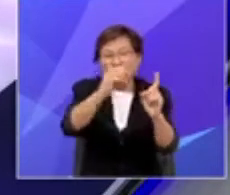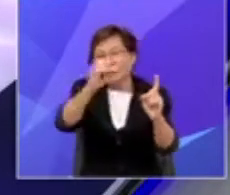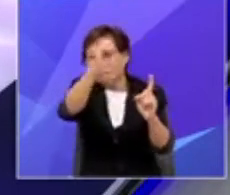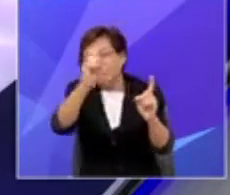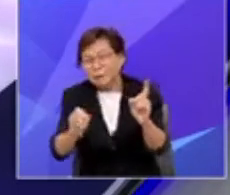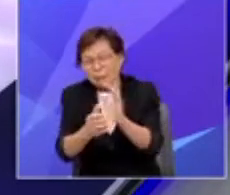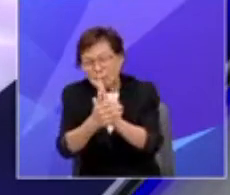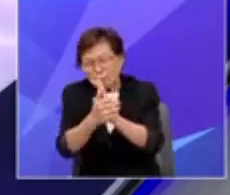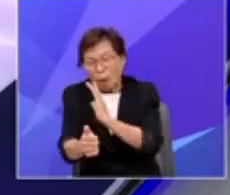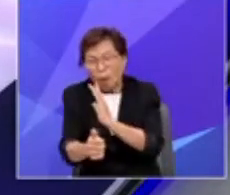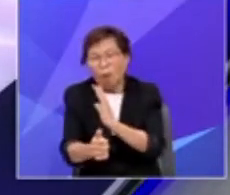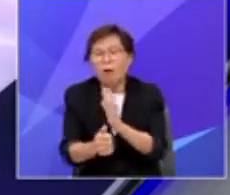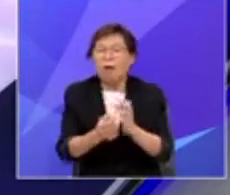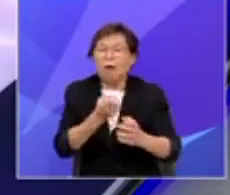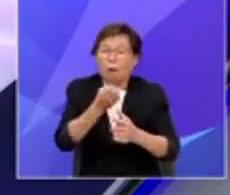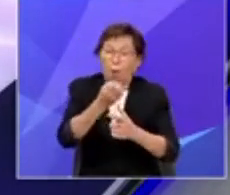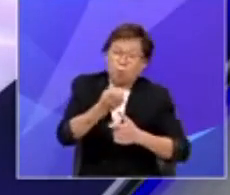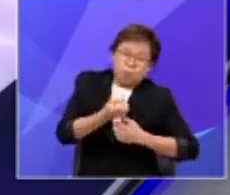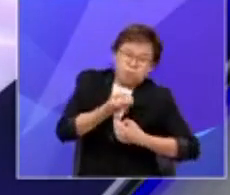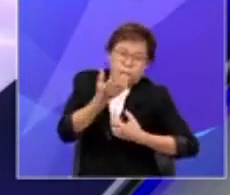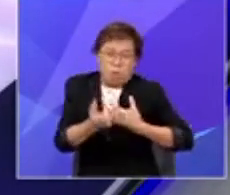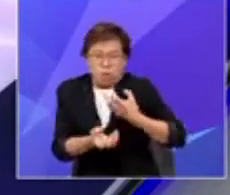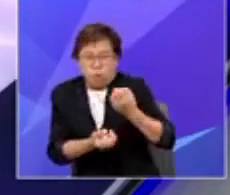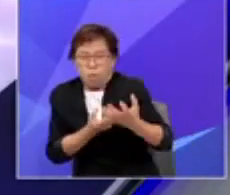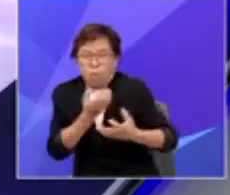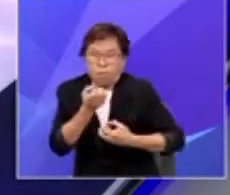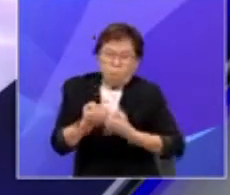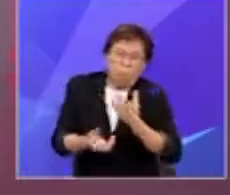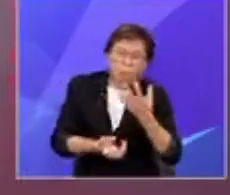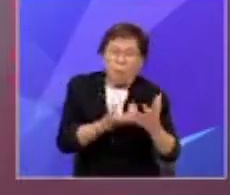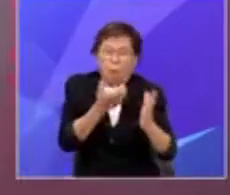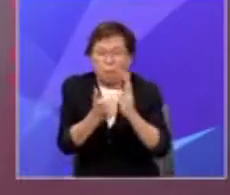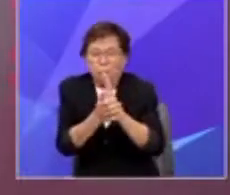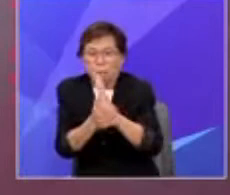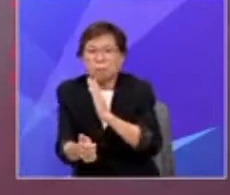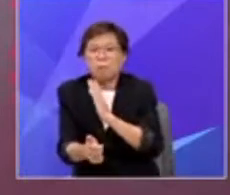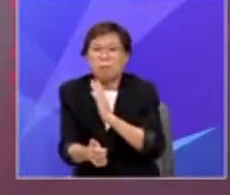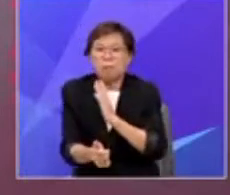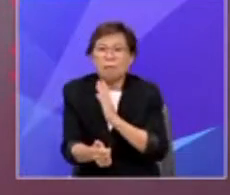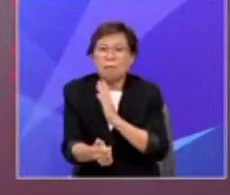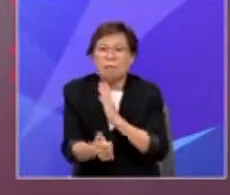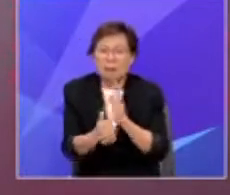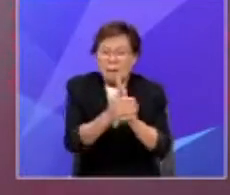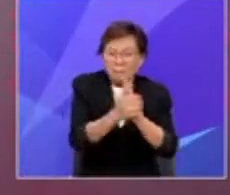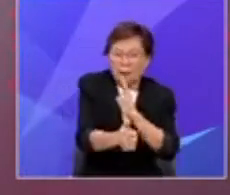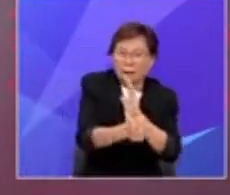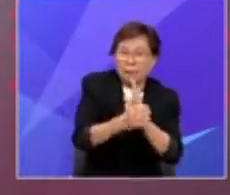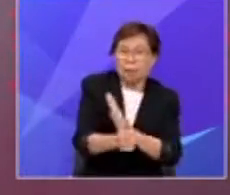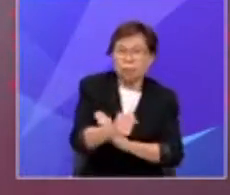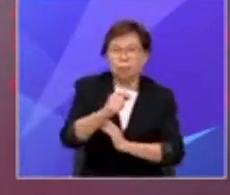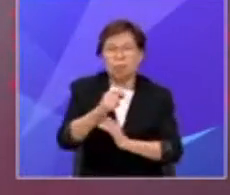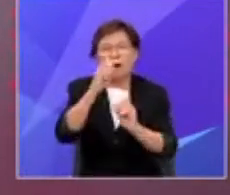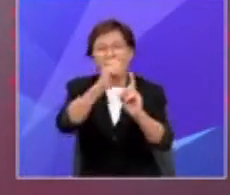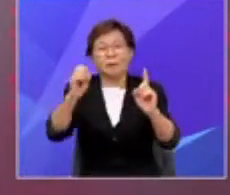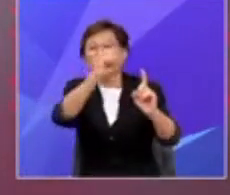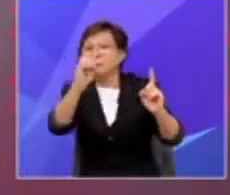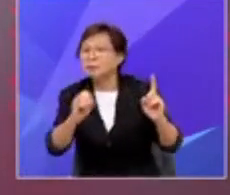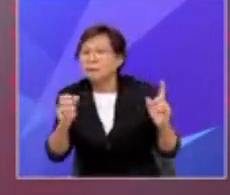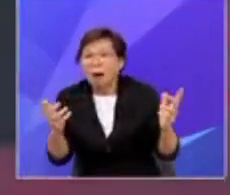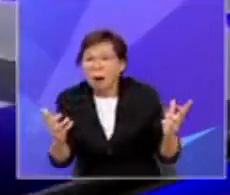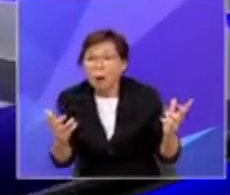aktifkan memenuhkan menggapai bakat Mike yang sepenuhnya